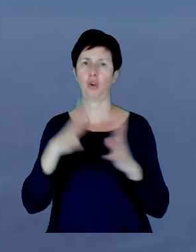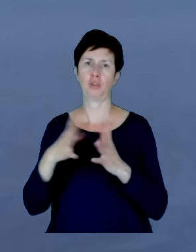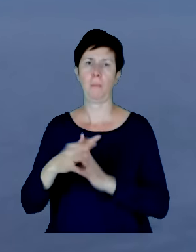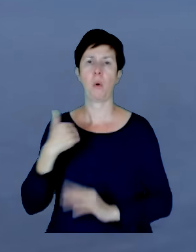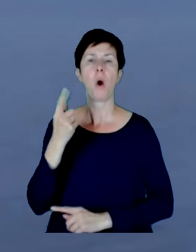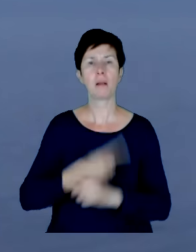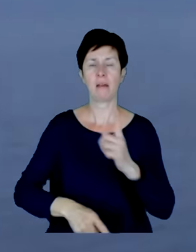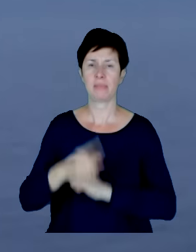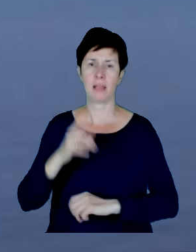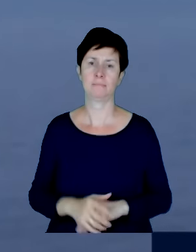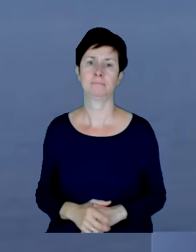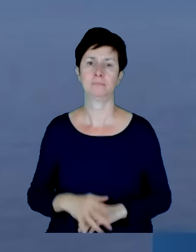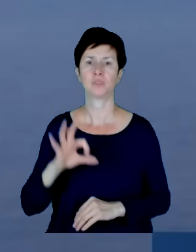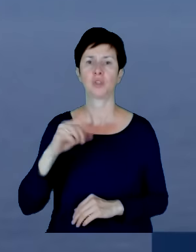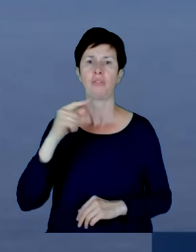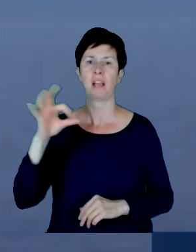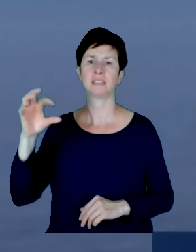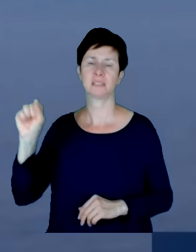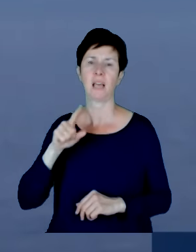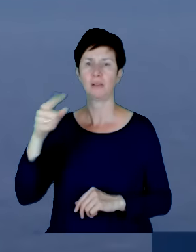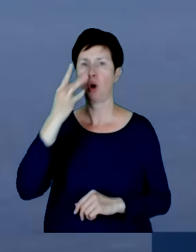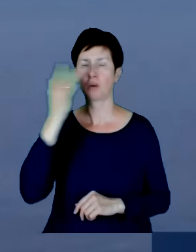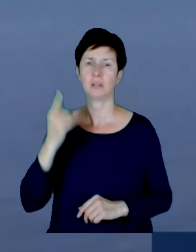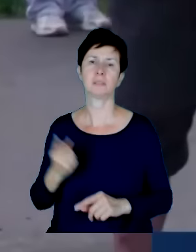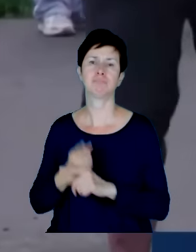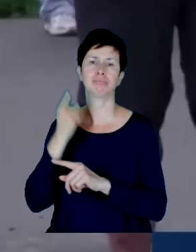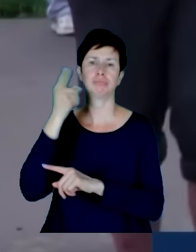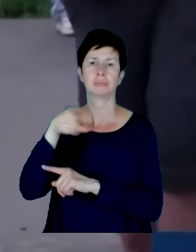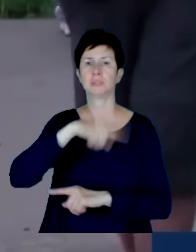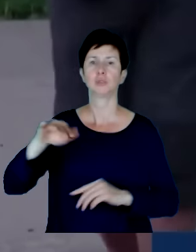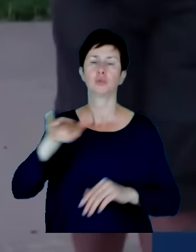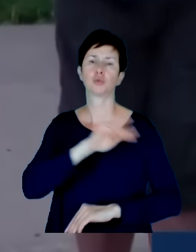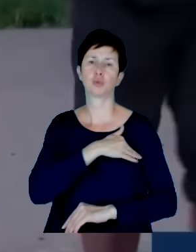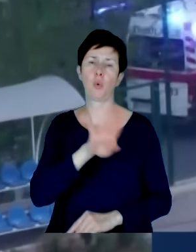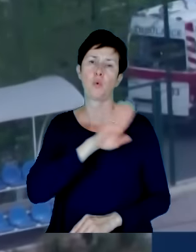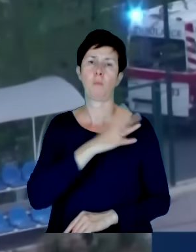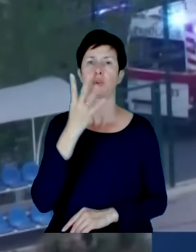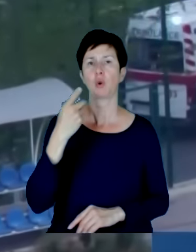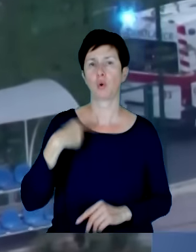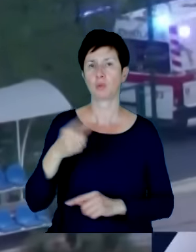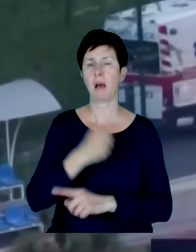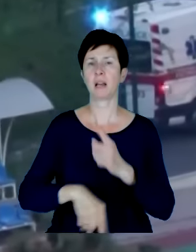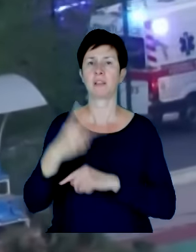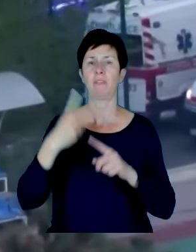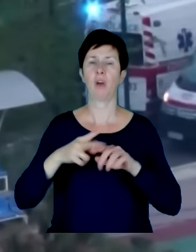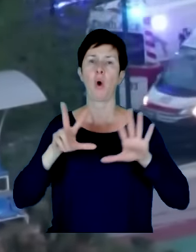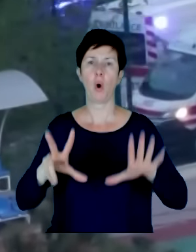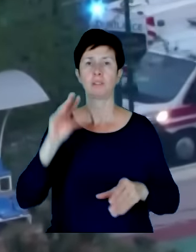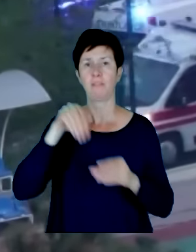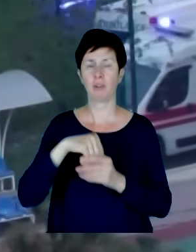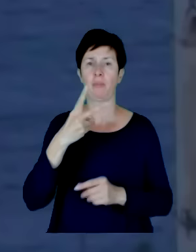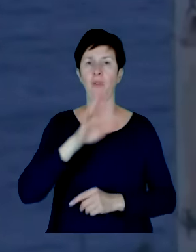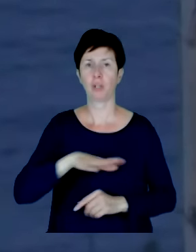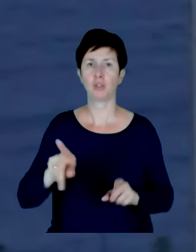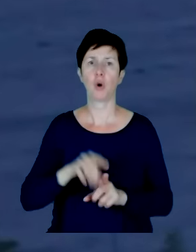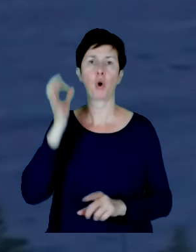Odessa nad Morzem Czarnym rosyjskie pociski uderzyły w jedną z tamtejszych Szkół nie żyją cter osoby rannych jest 28 wśród nich dwójka dzieci i kobieta